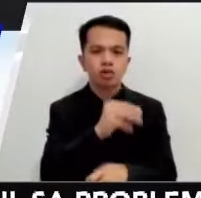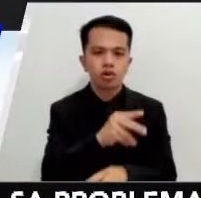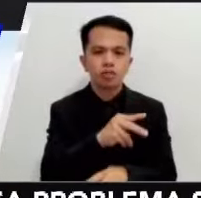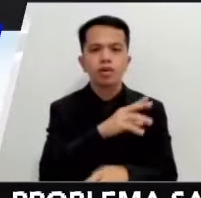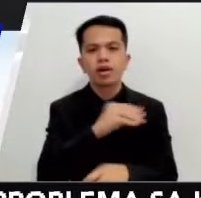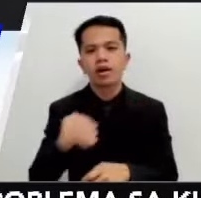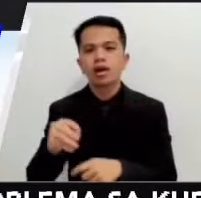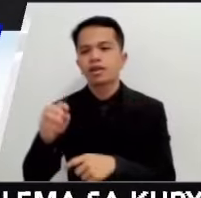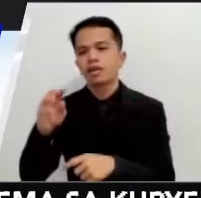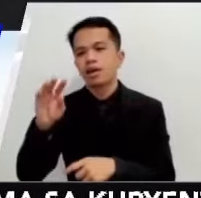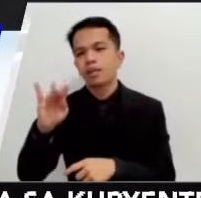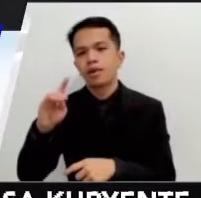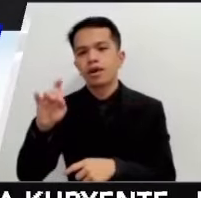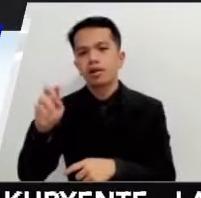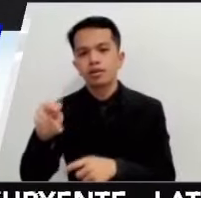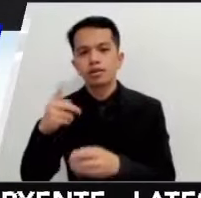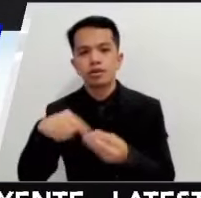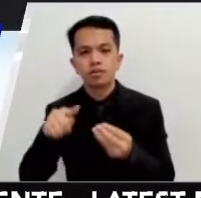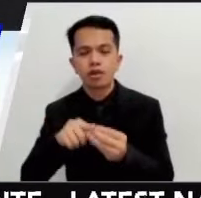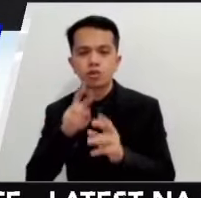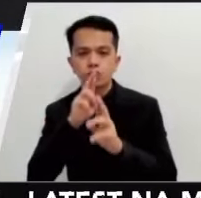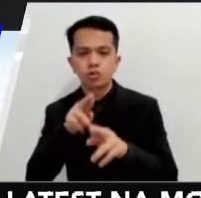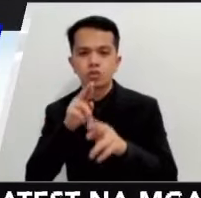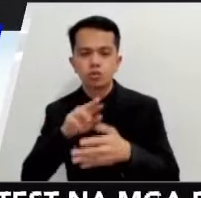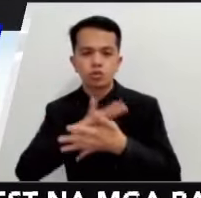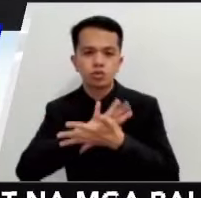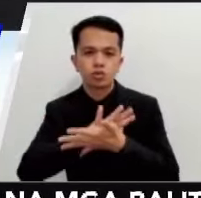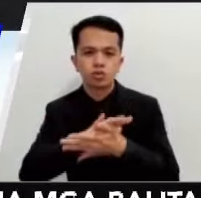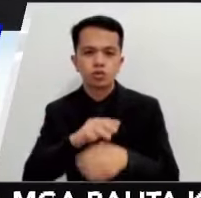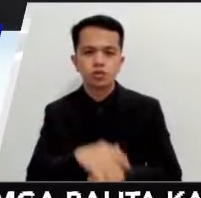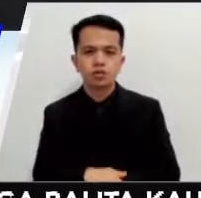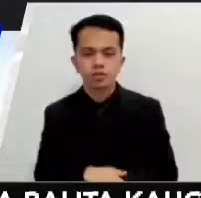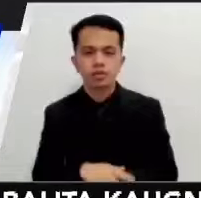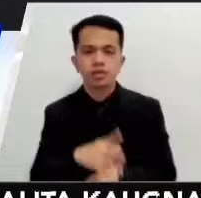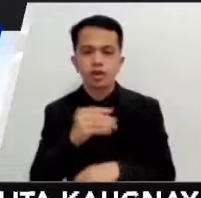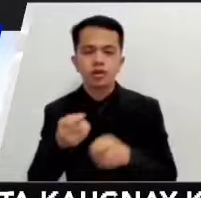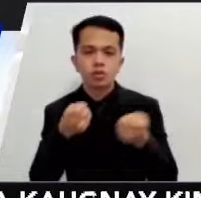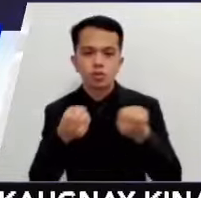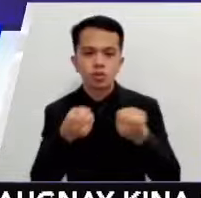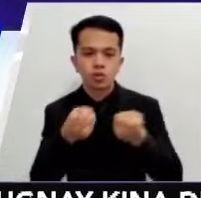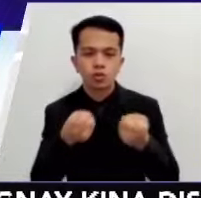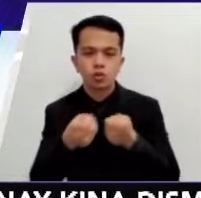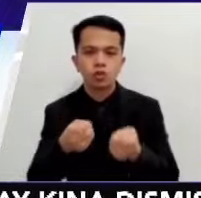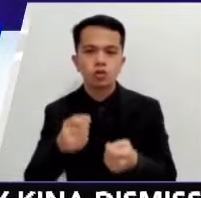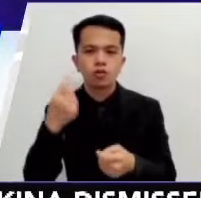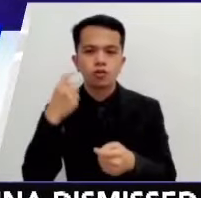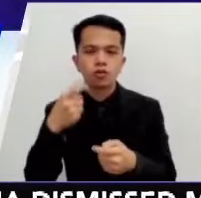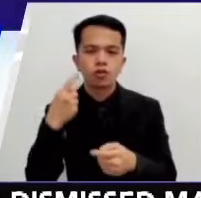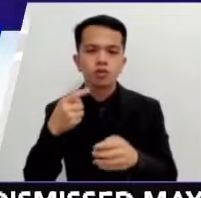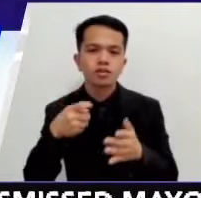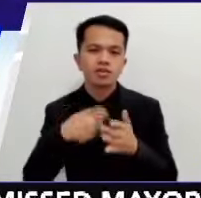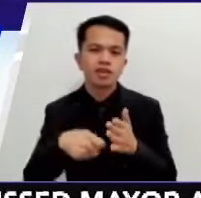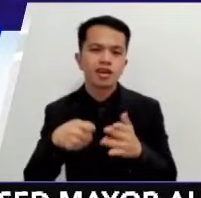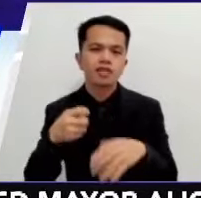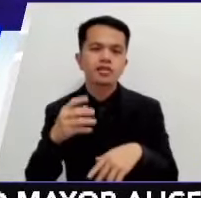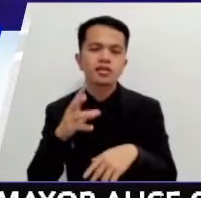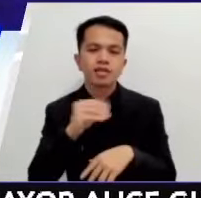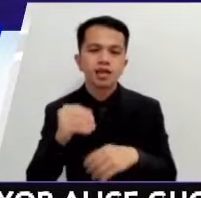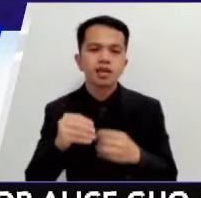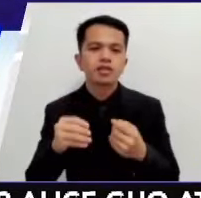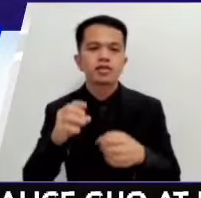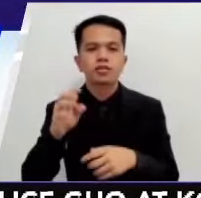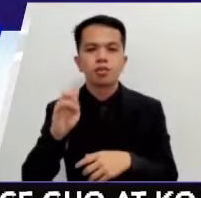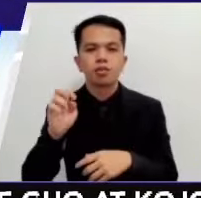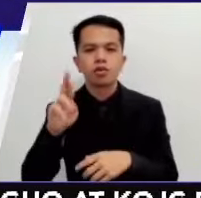sa pagresponde sa COVID-19 pandemic, pagkontrol sa inflation at U.S. border policies. Nagpalitan din ang sagot